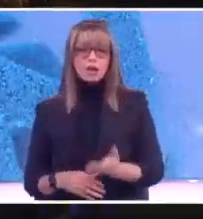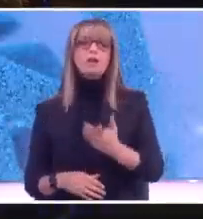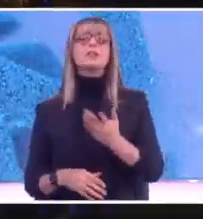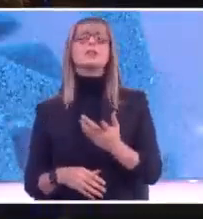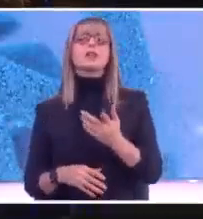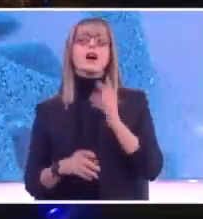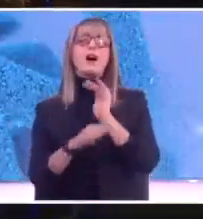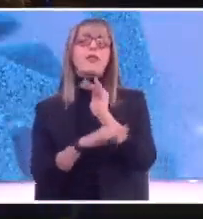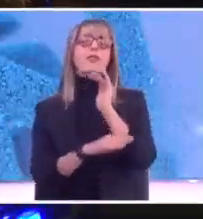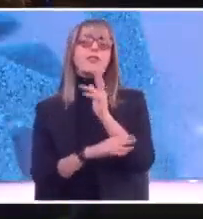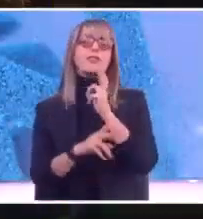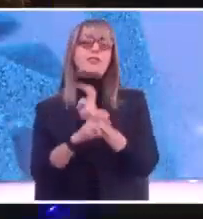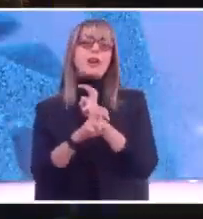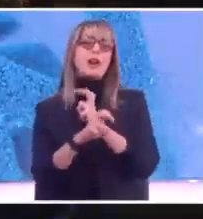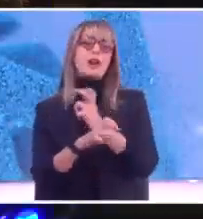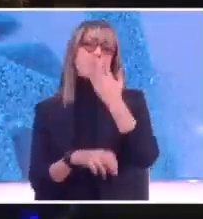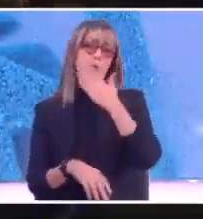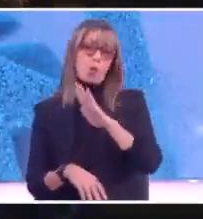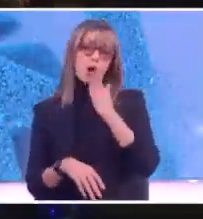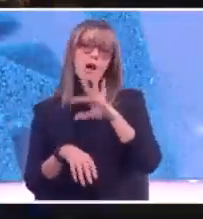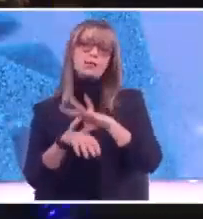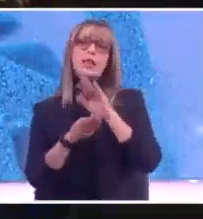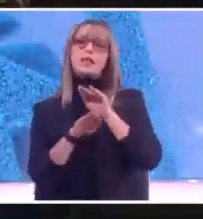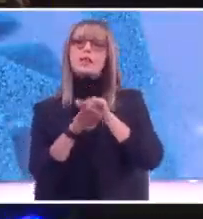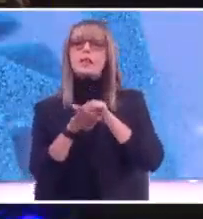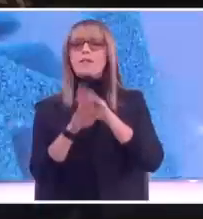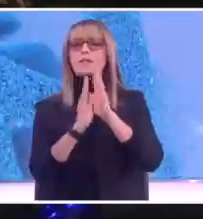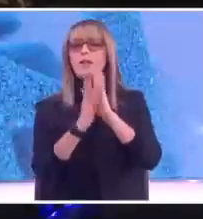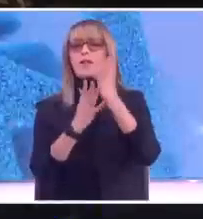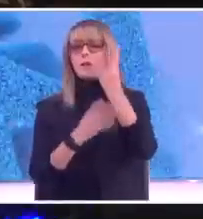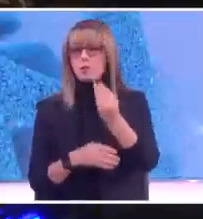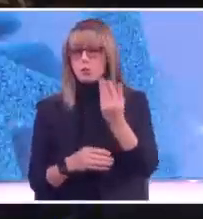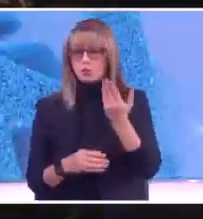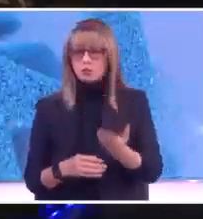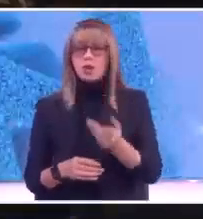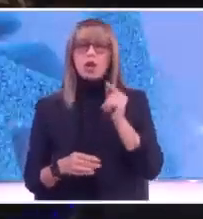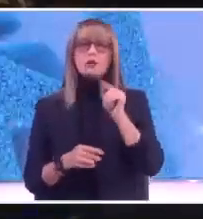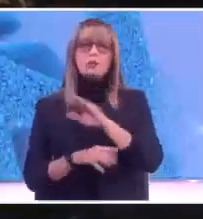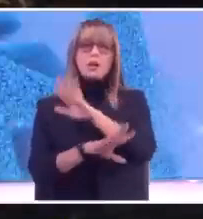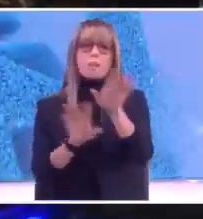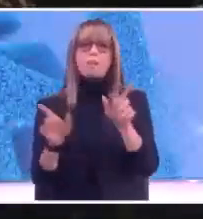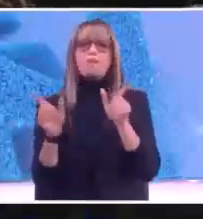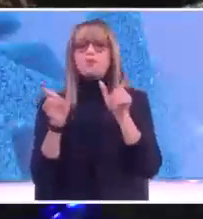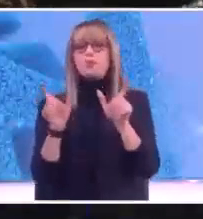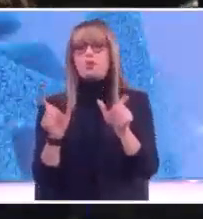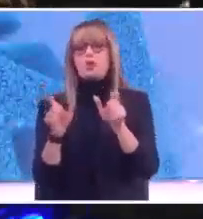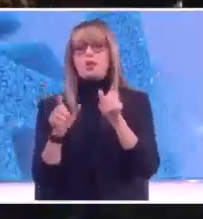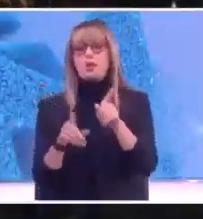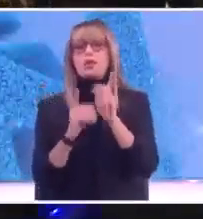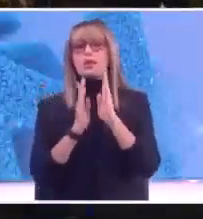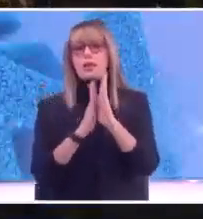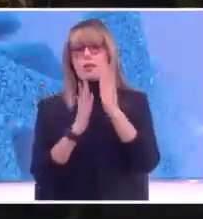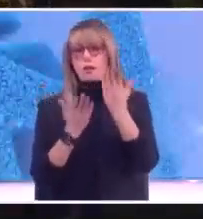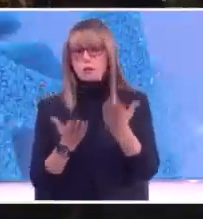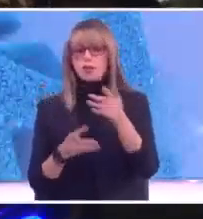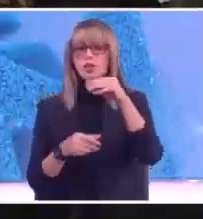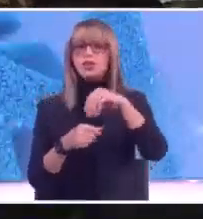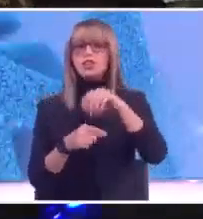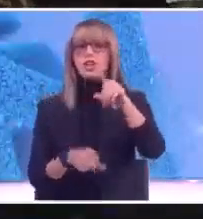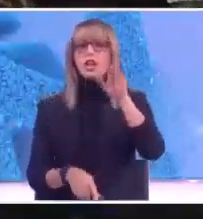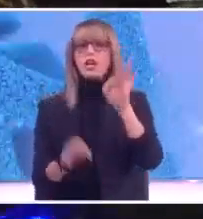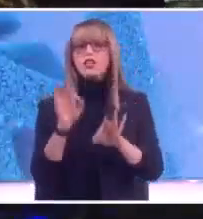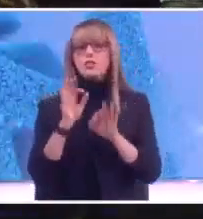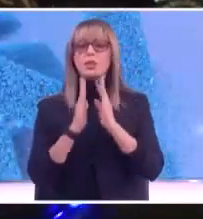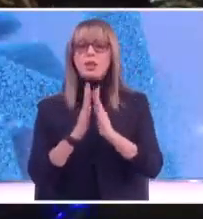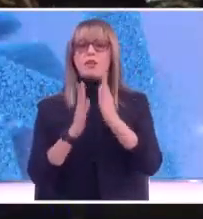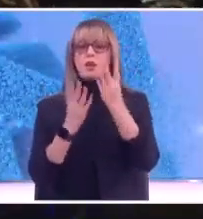hastanede tedavilerine devam ediliyor. Burada tabii ki şu anda güvenlik önlemleri sürüyor. İçeride incelemeler devam